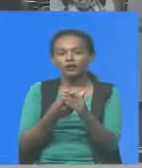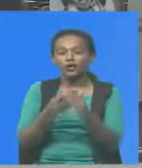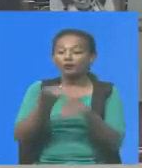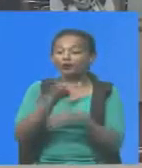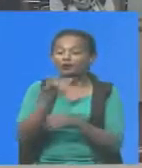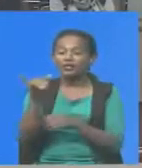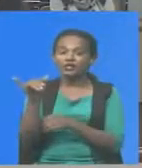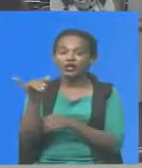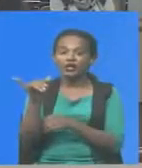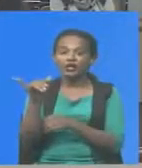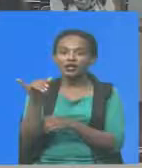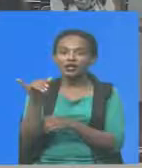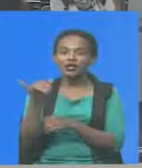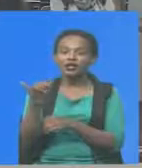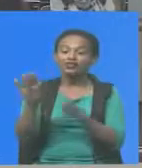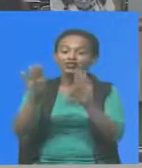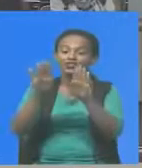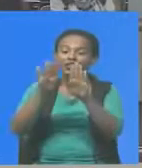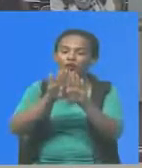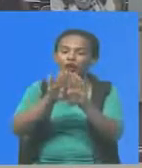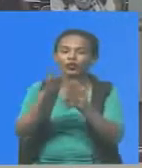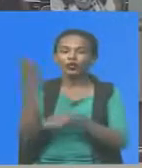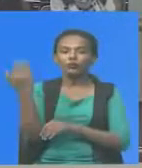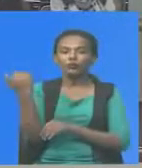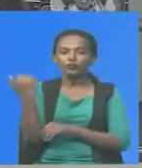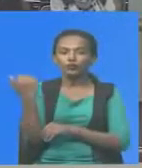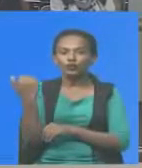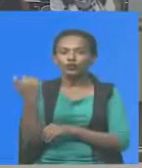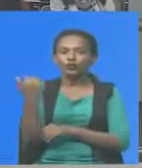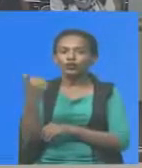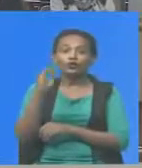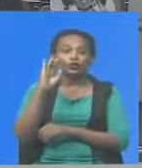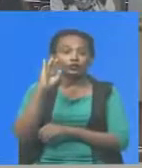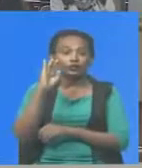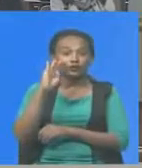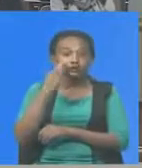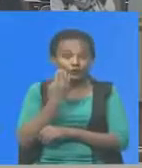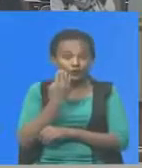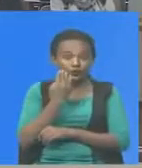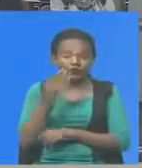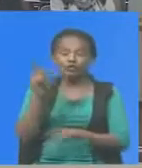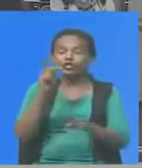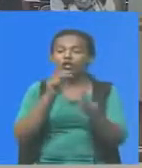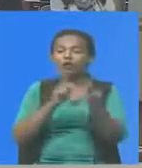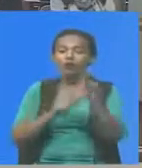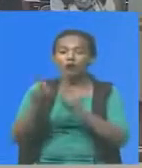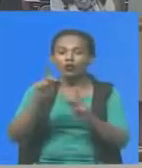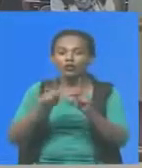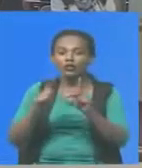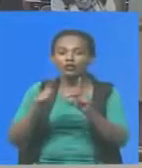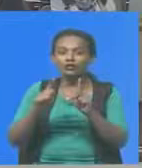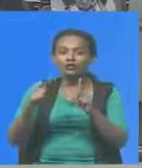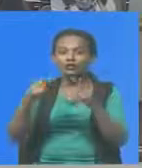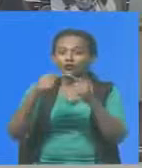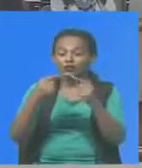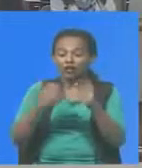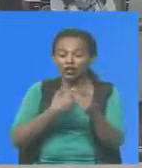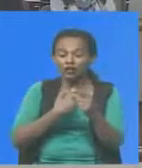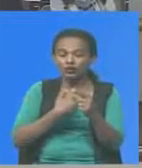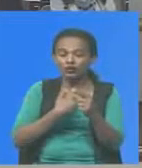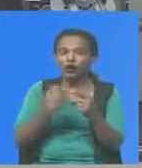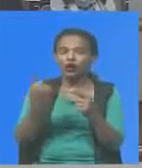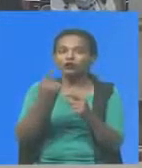በተመሳሳይ ተዘግተው የነበሩ ድረገጾች እና የሚዲያ ማስራቂያ ተቋማት መካነ